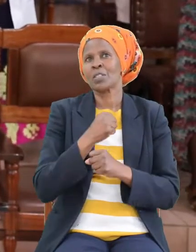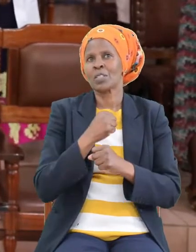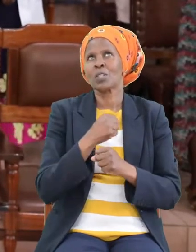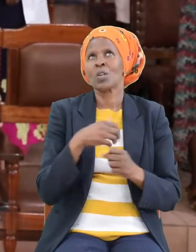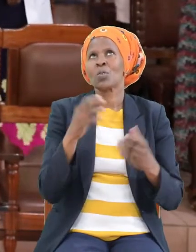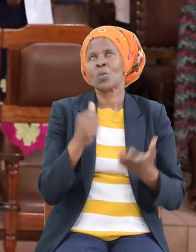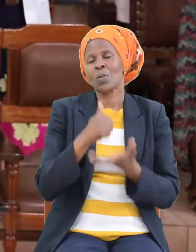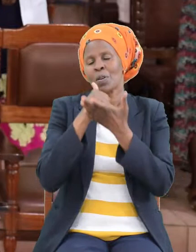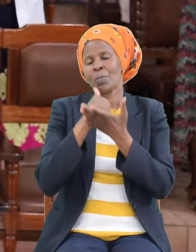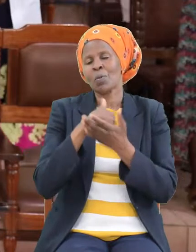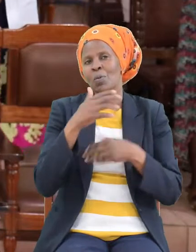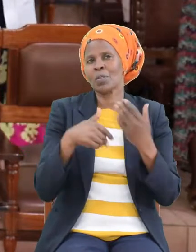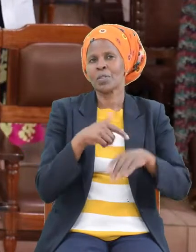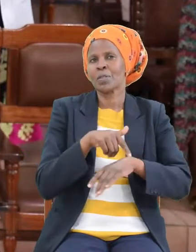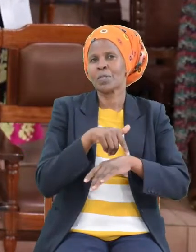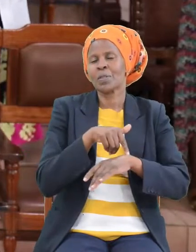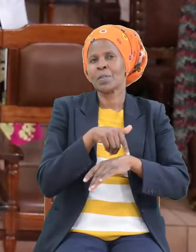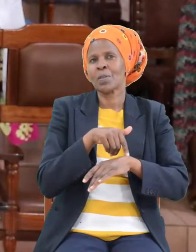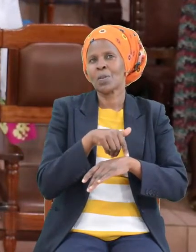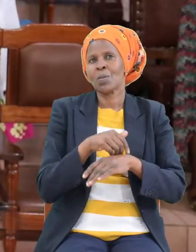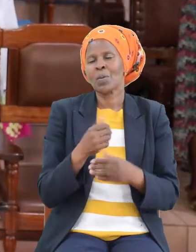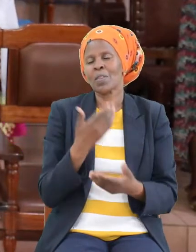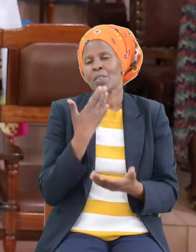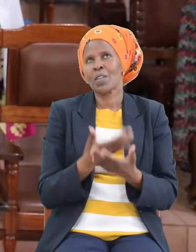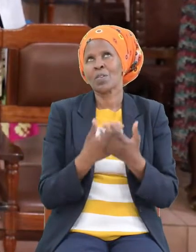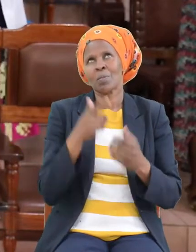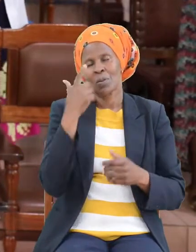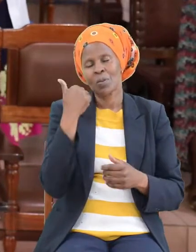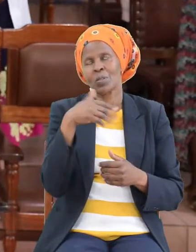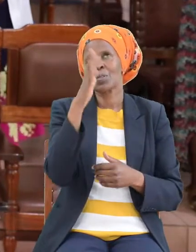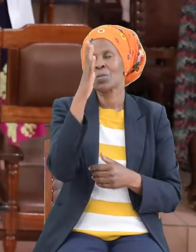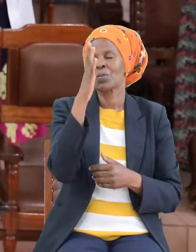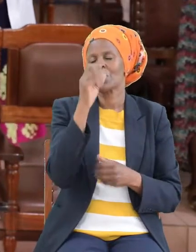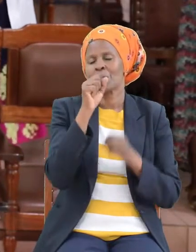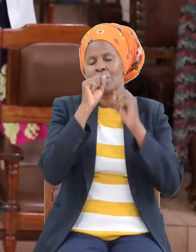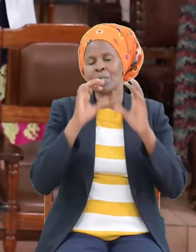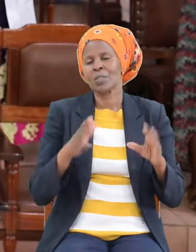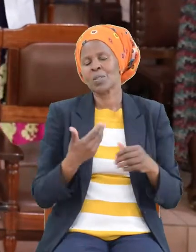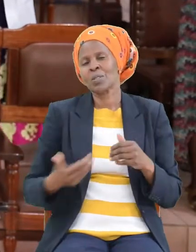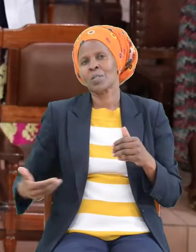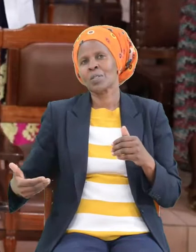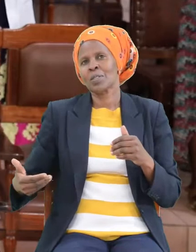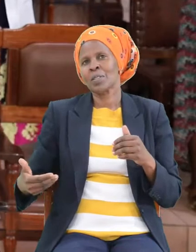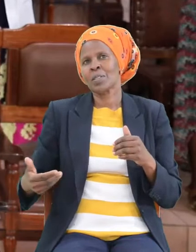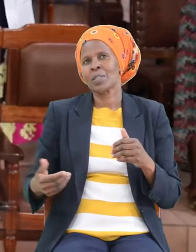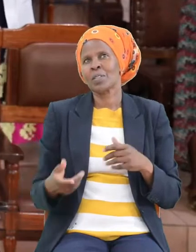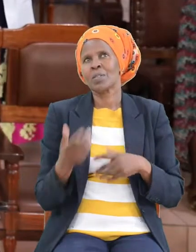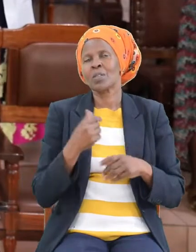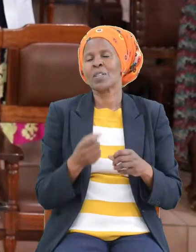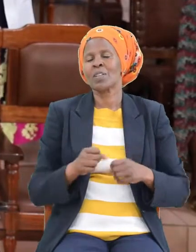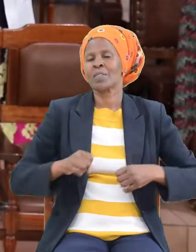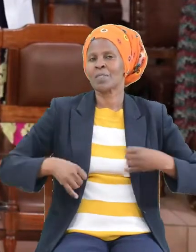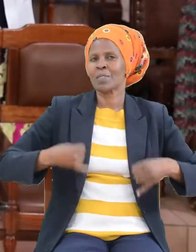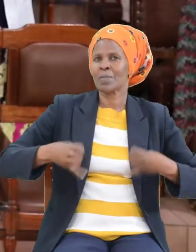ni msaada wa wakati wote. Tunakushukuru kwa sababu Bwana umetubariki na watoto ambao wanaleta